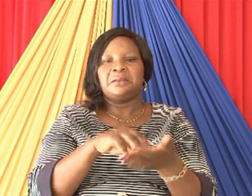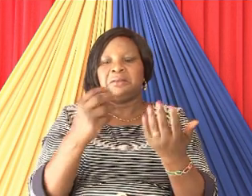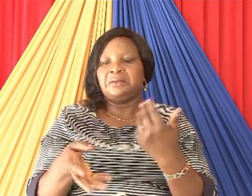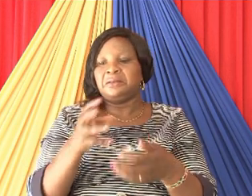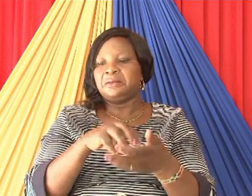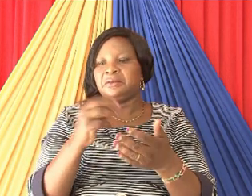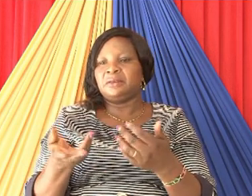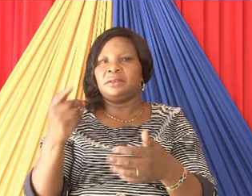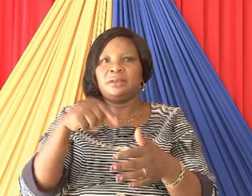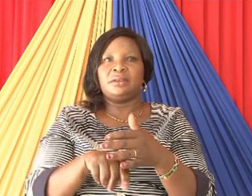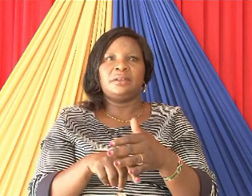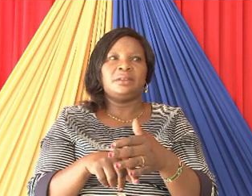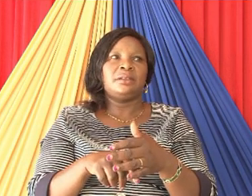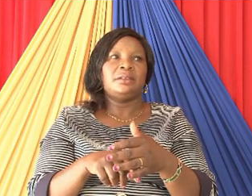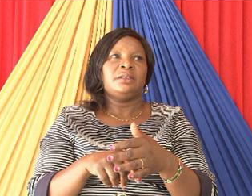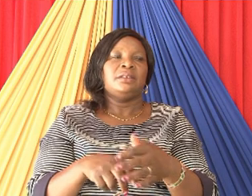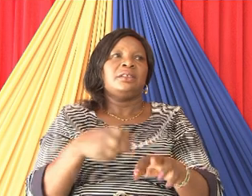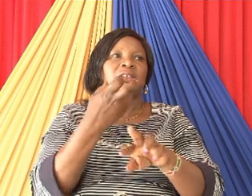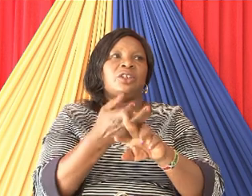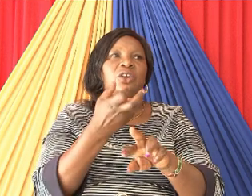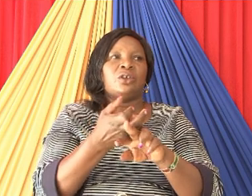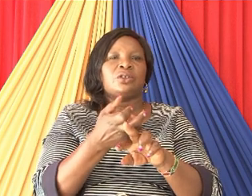miamba pasipokuwa